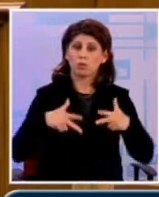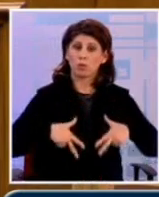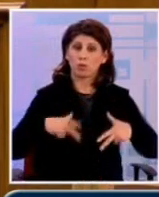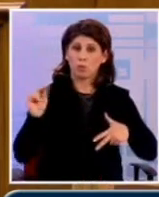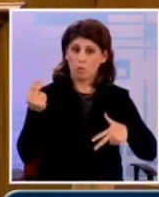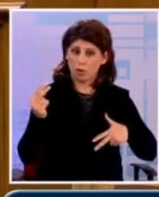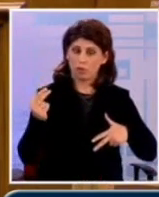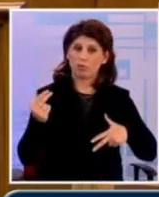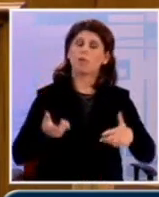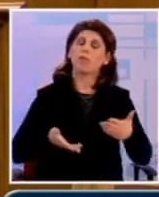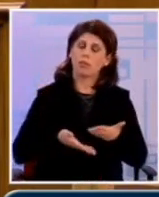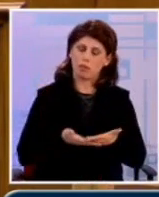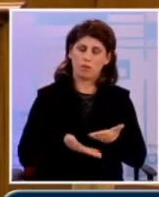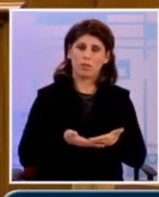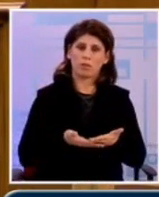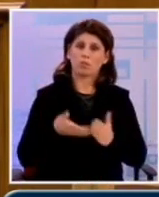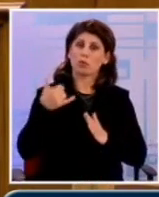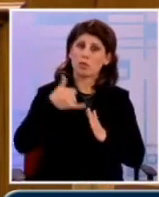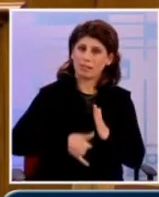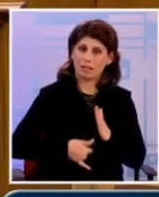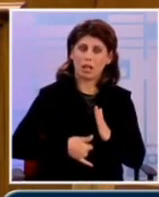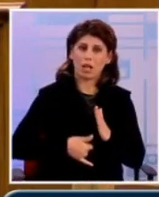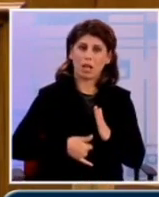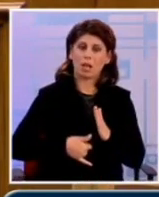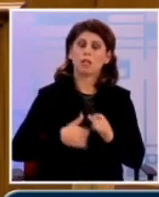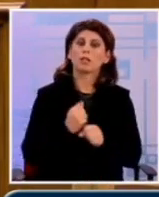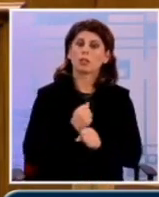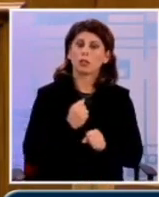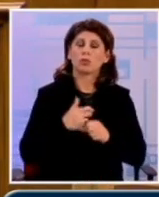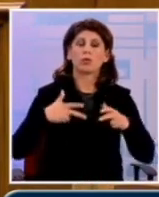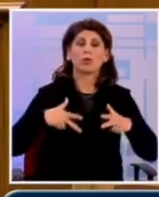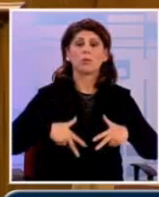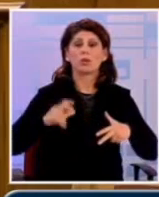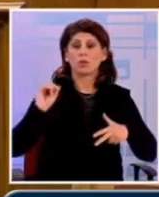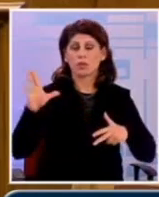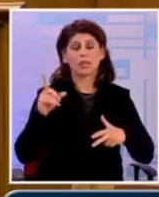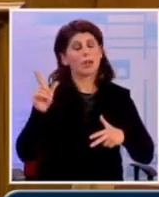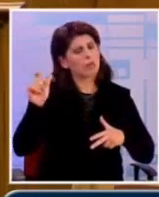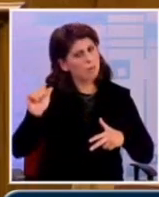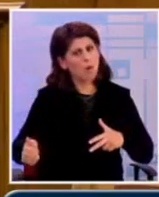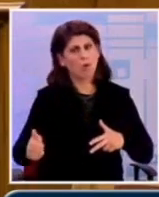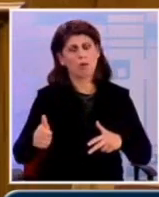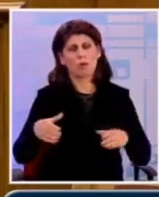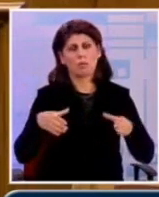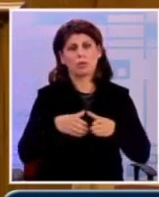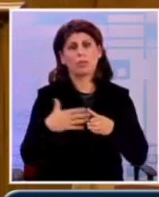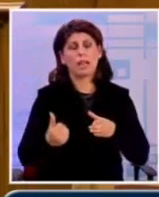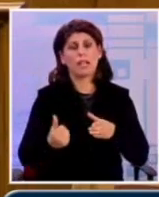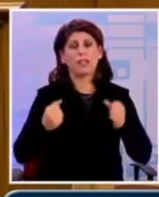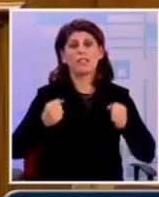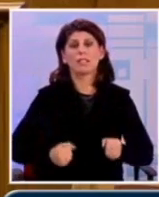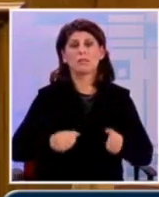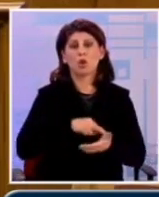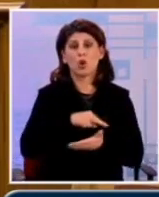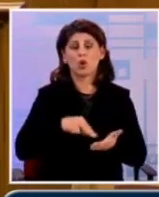Πολιτισμού, θα συνδράμουμε ουσιαστικά στο έργο του Υπουργείου Εξωτερικών, αλλά και η ίδια η Επιτροπή, να δώσει θεσμικό ρόλο και